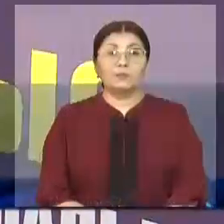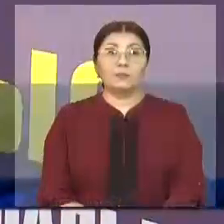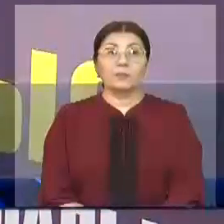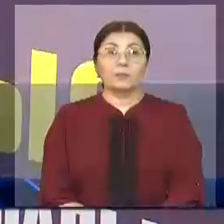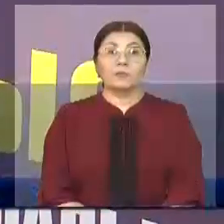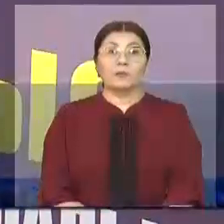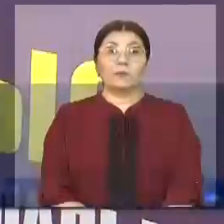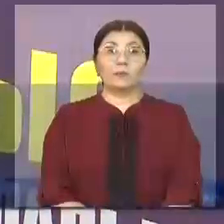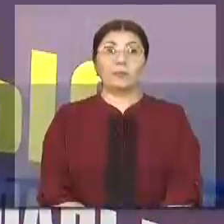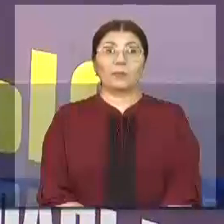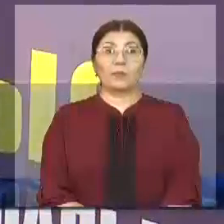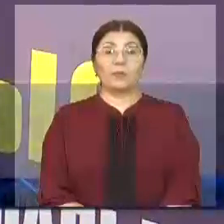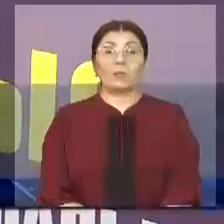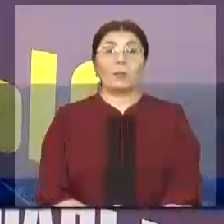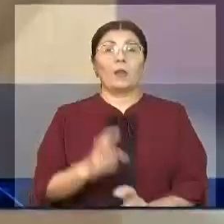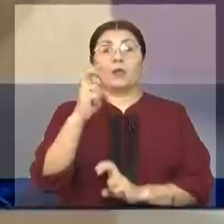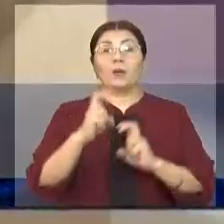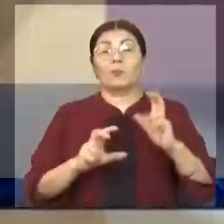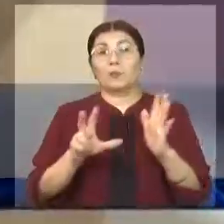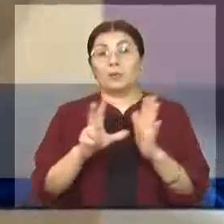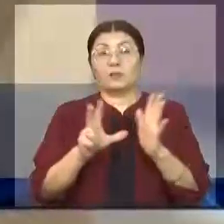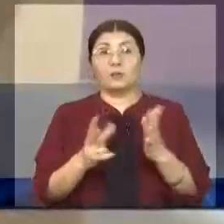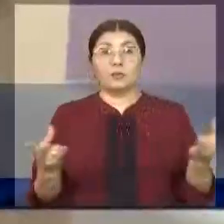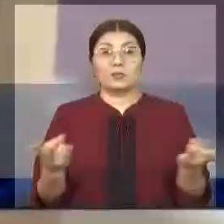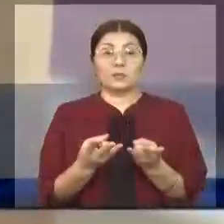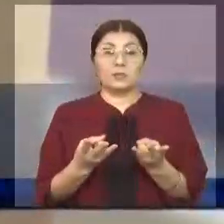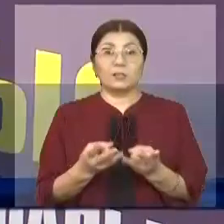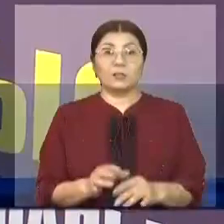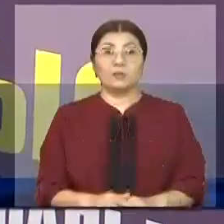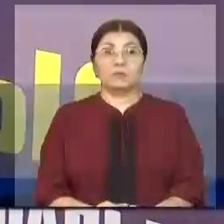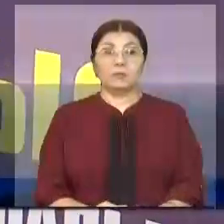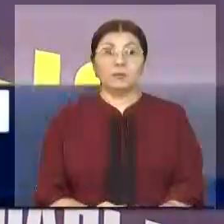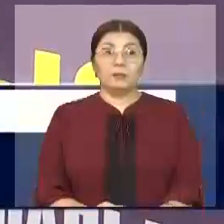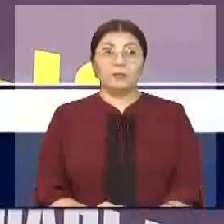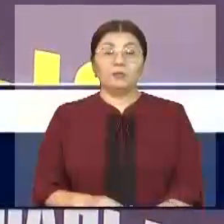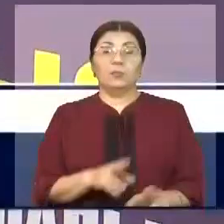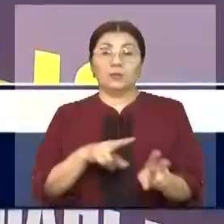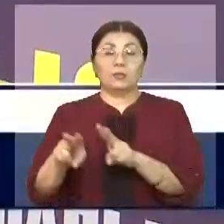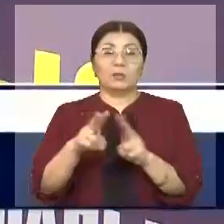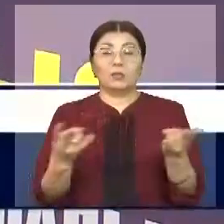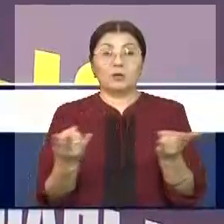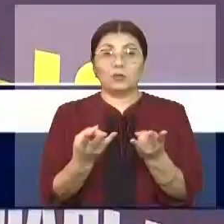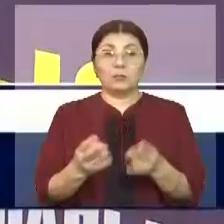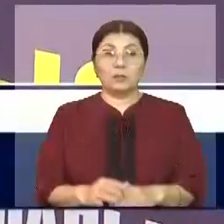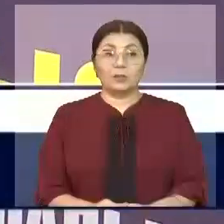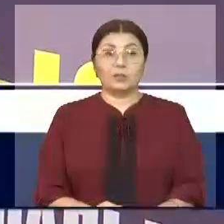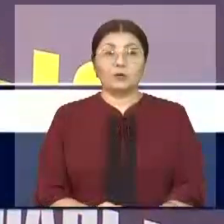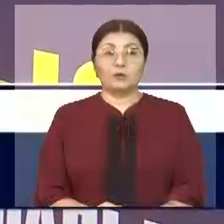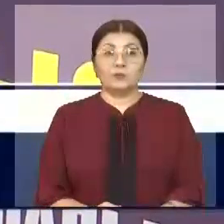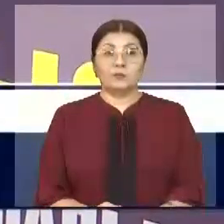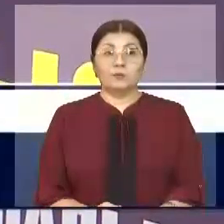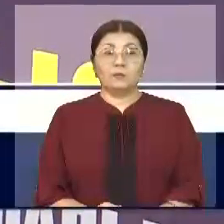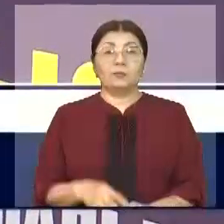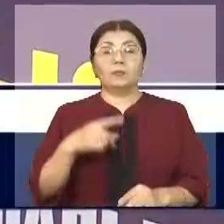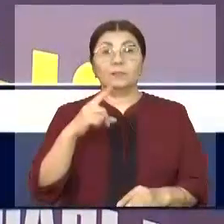Негізі атом электр станциясы негізі керек, оны дұрыстап қадағалау керек болады. Себебі